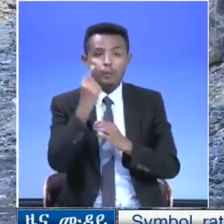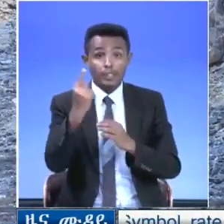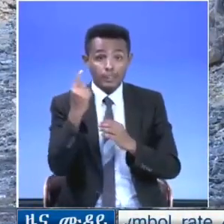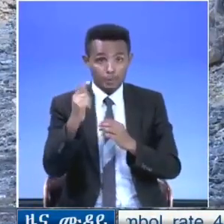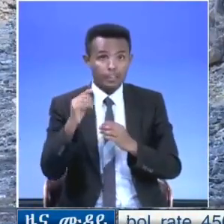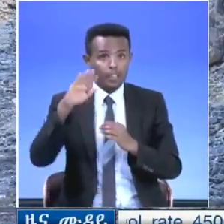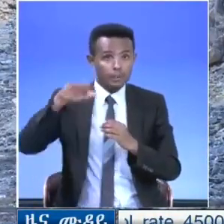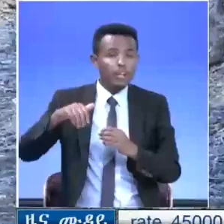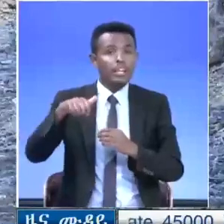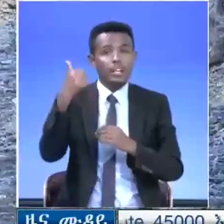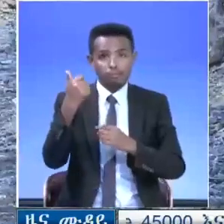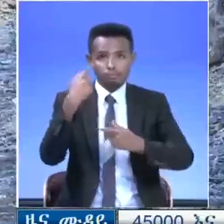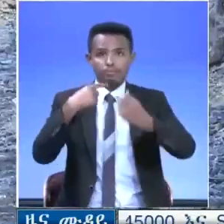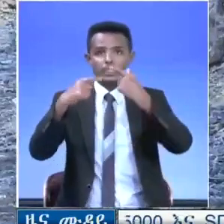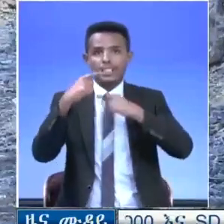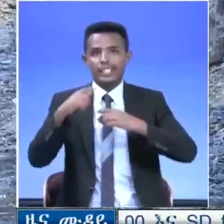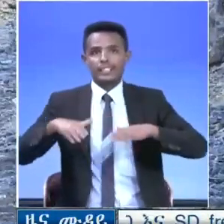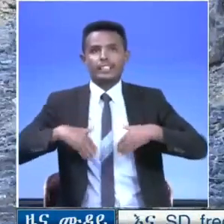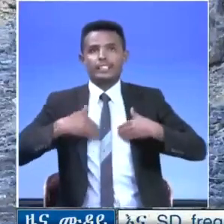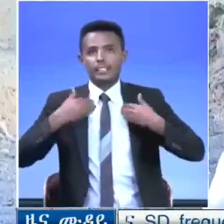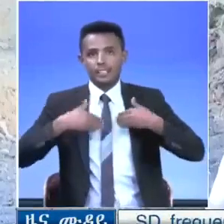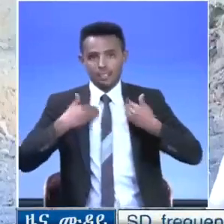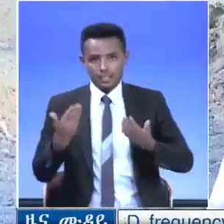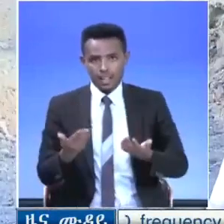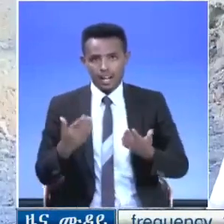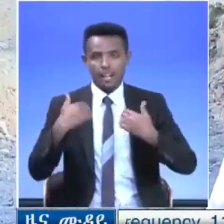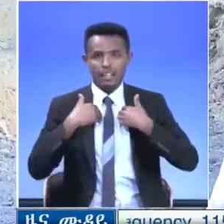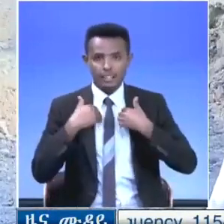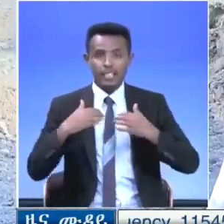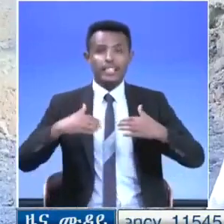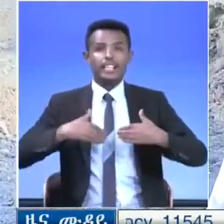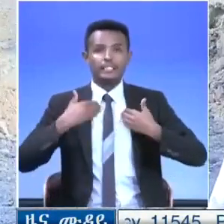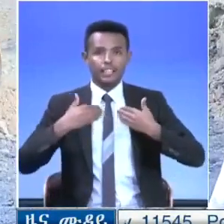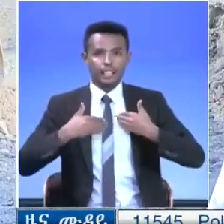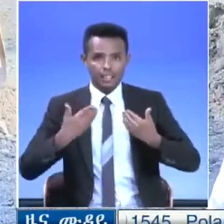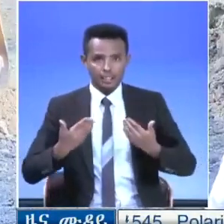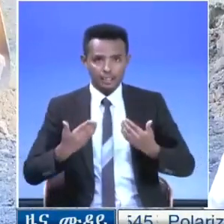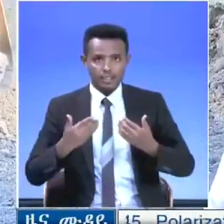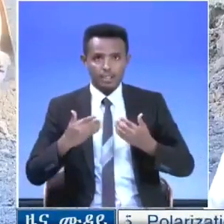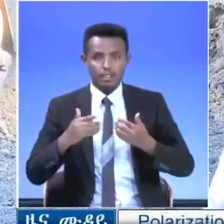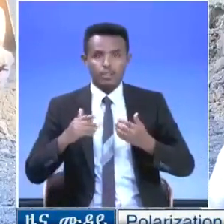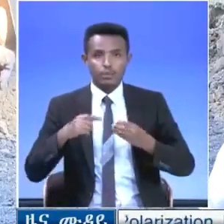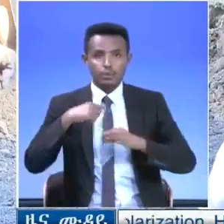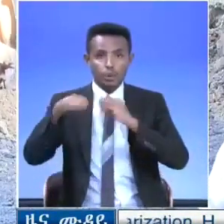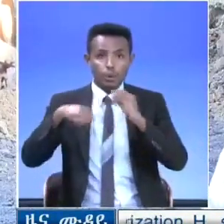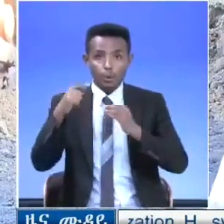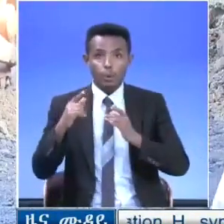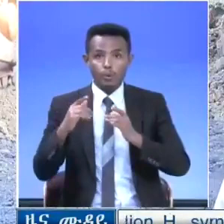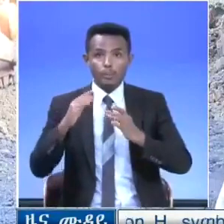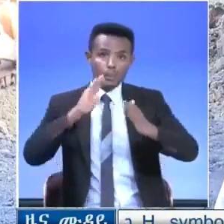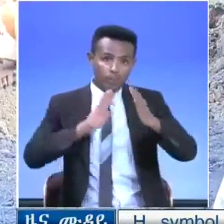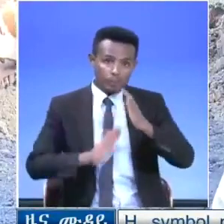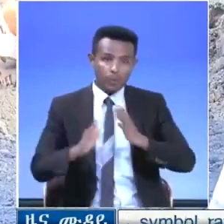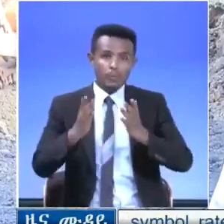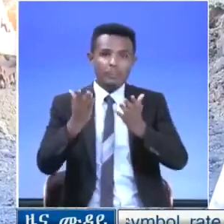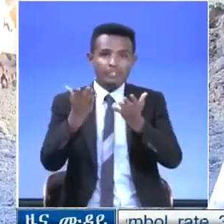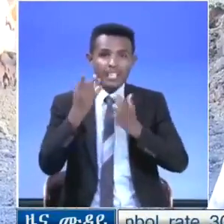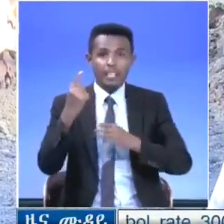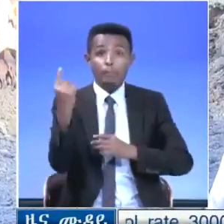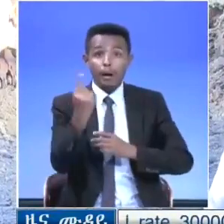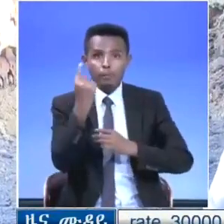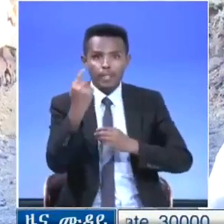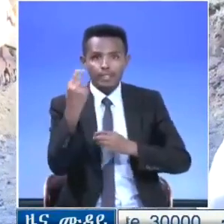ቢመጣል መንገዱ ተደራጀ እንሻላለን ብለን በጣም ደስታ አለን። ደስተኛ ነን። ዝሮ ወላድም እንደ ልቡ በአምቡላንስ ዘልቆ